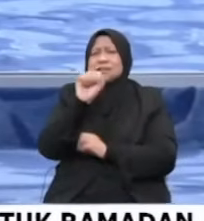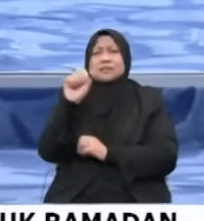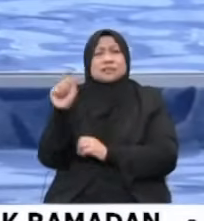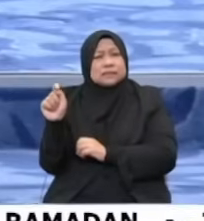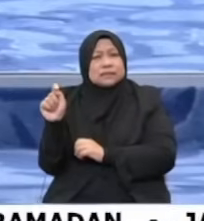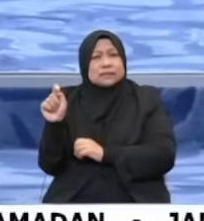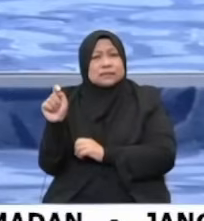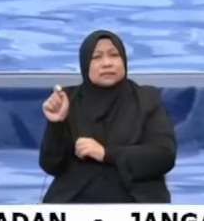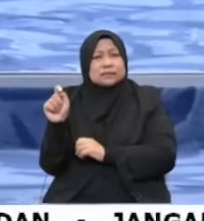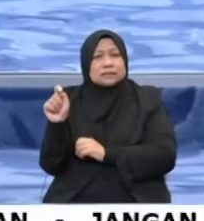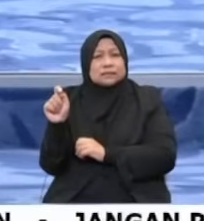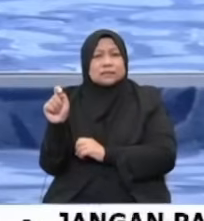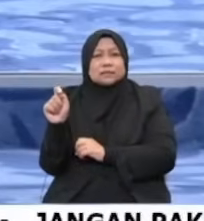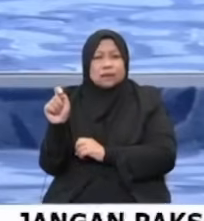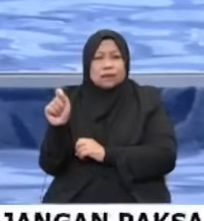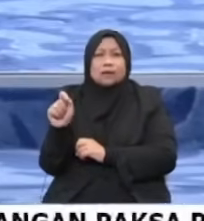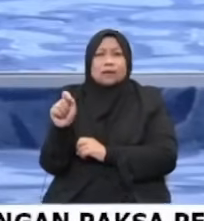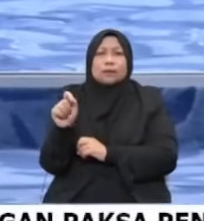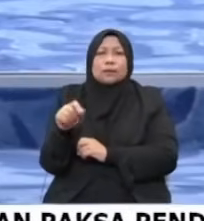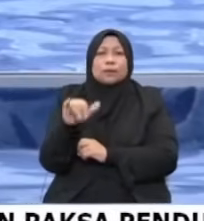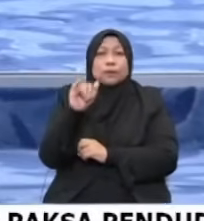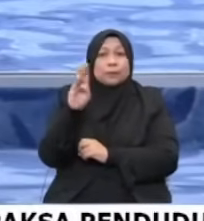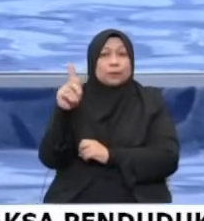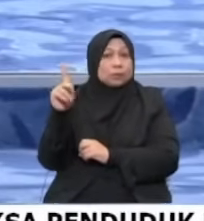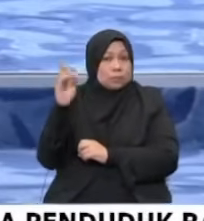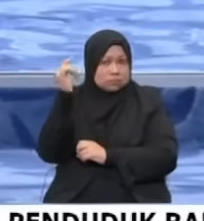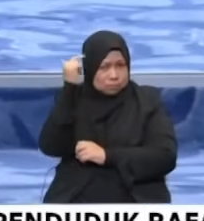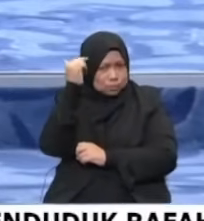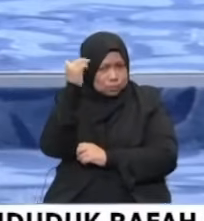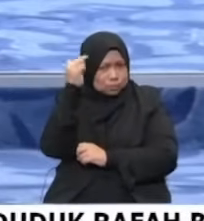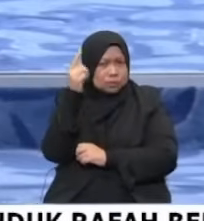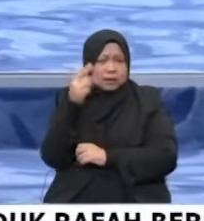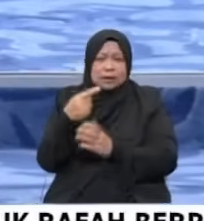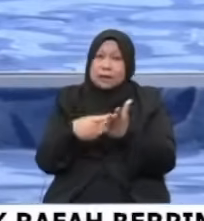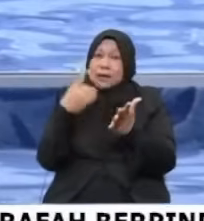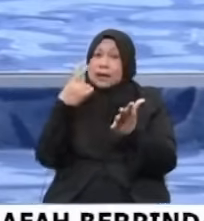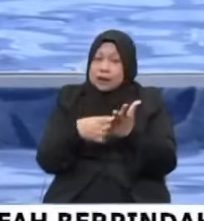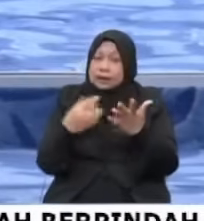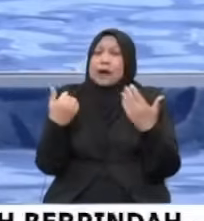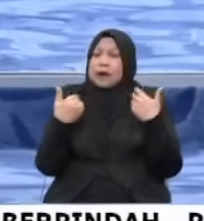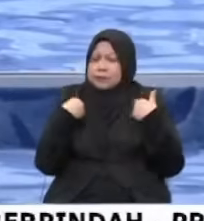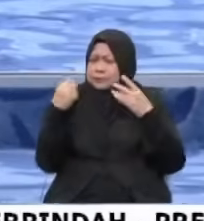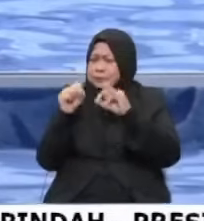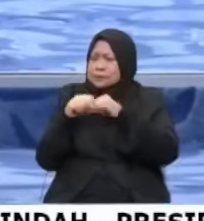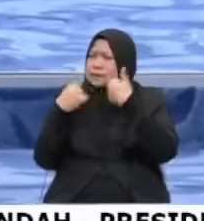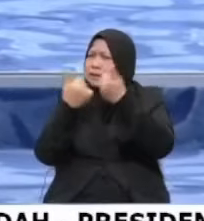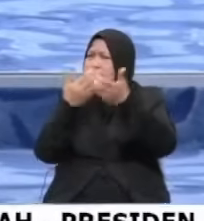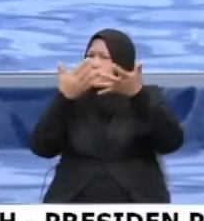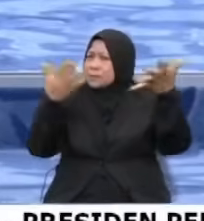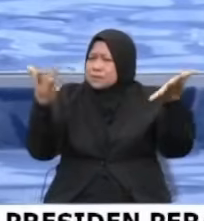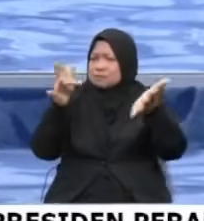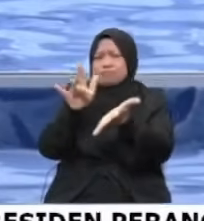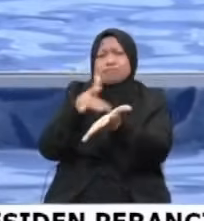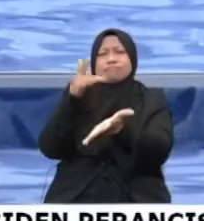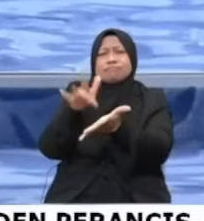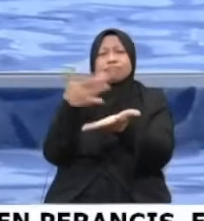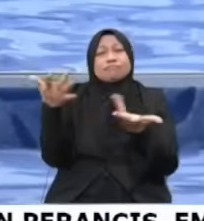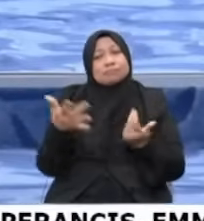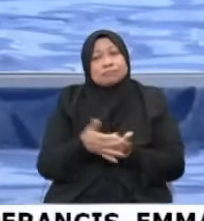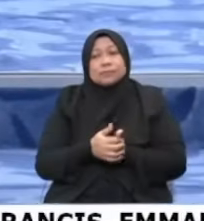dia tidak juga dapat dinafikan yang berhormat kot baru tahu bahawa kadang-kadang ada syarikat-syarikat besar yang ambil